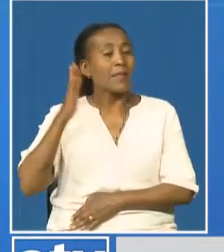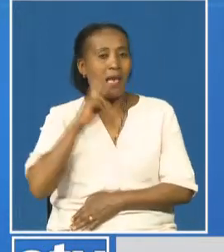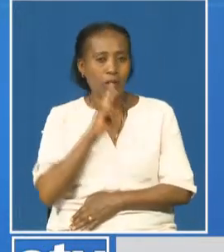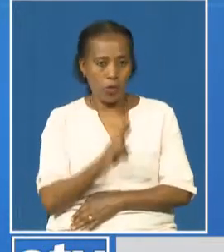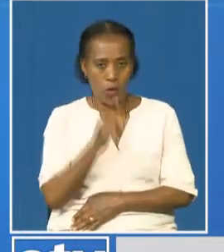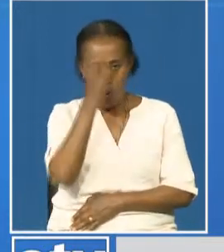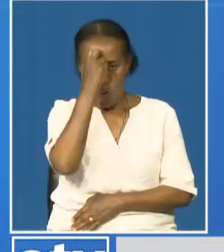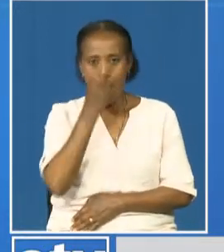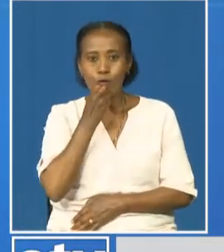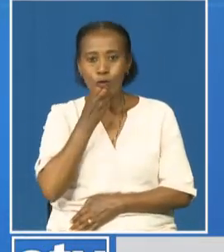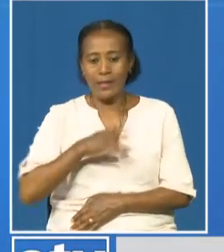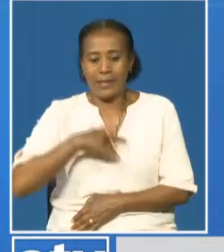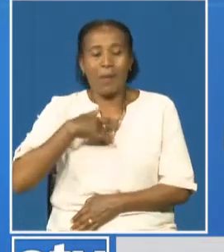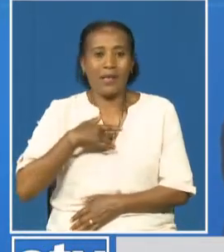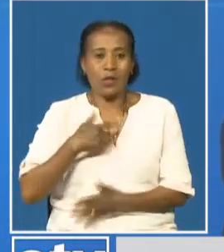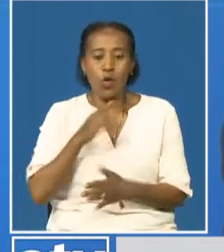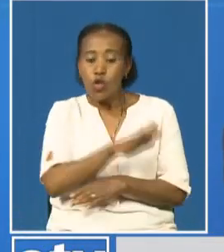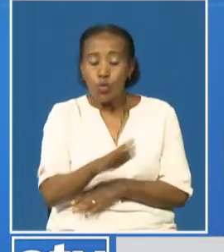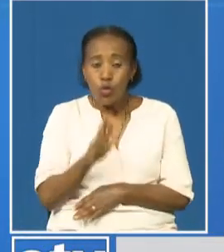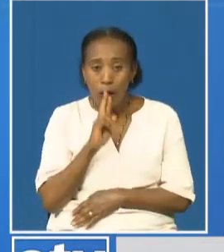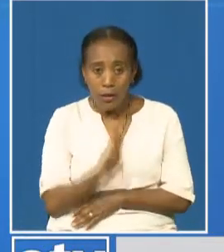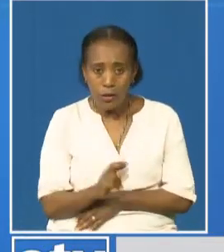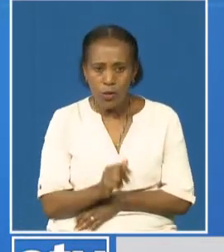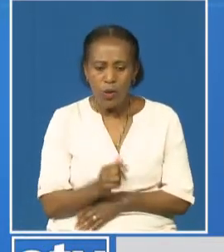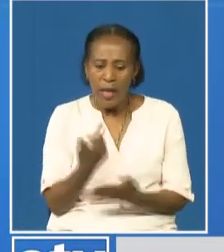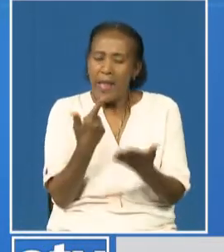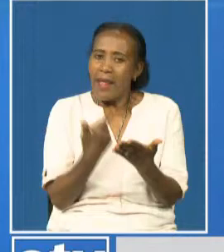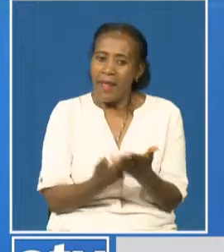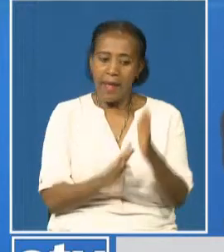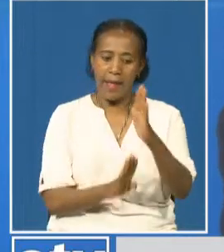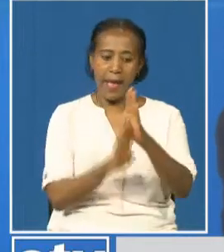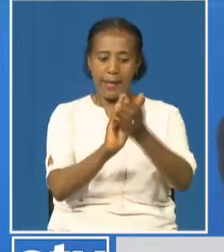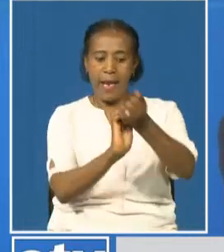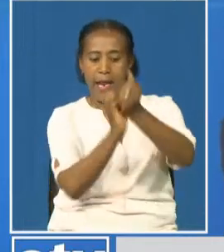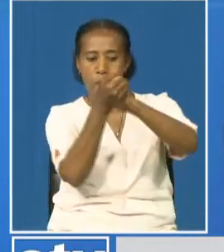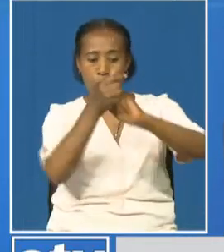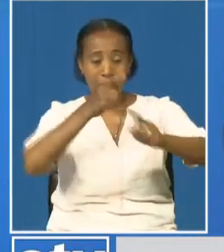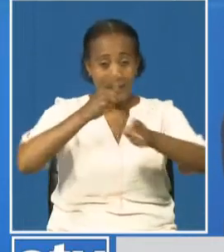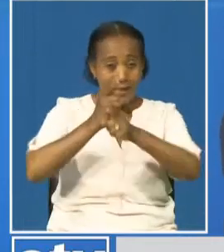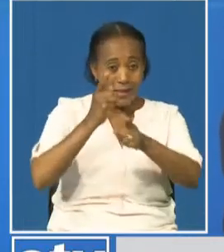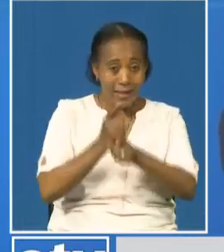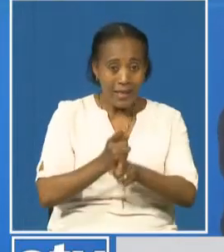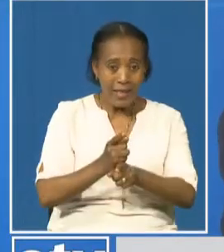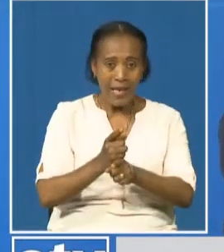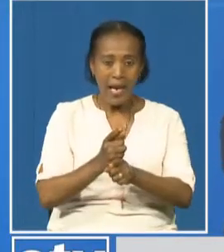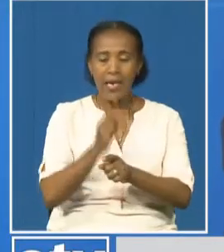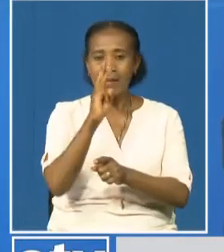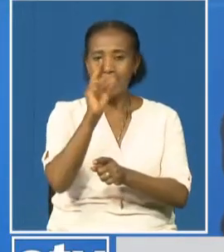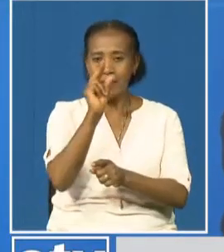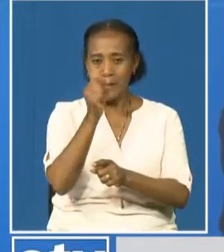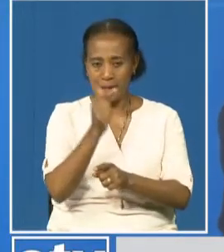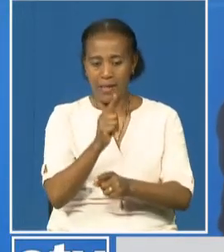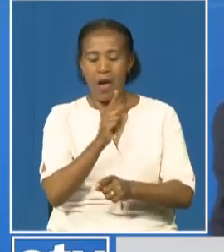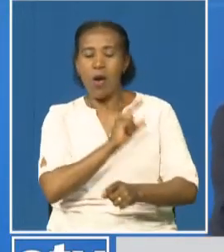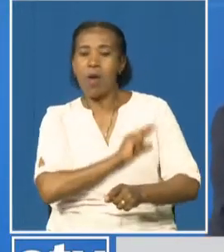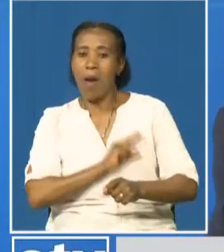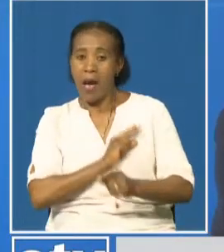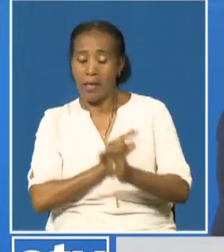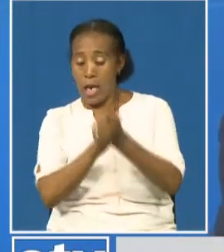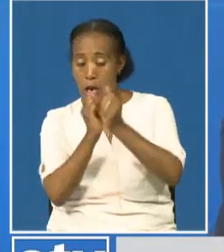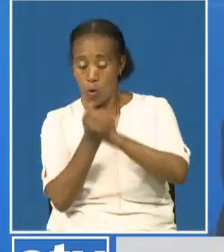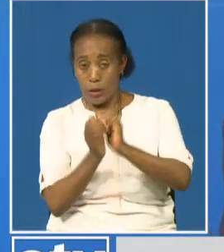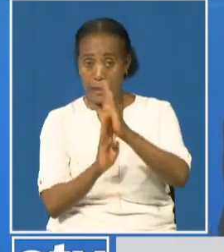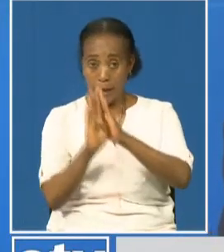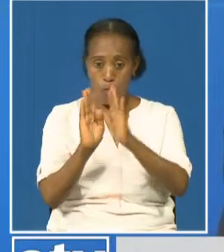አይነት ስሜት ይሰማቸዋል እና ልጆቻቸው ይሄ የድገት ለውጥ ትክክለኛ የስብና የባህሪ እድገት ለውጥ